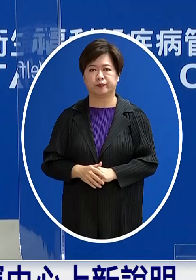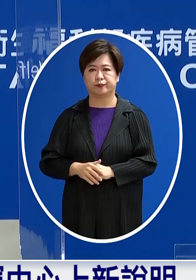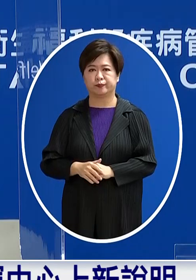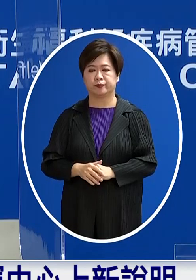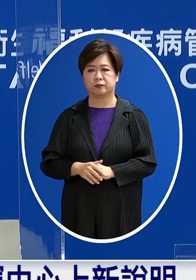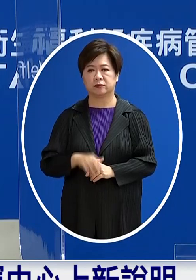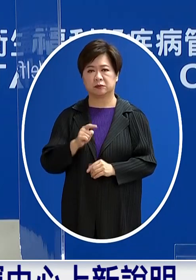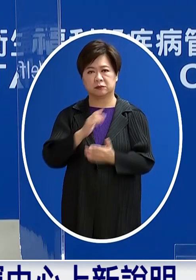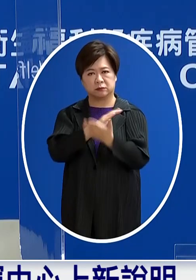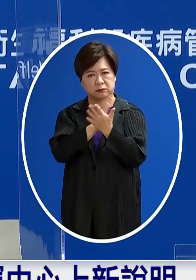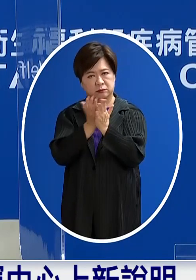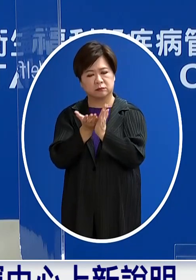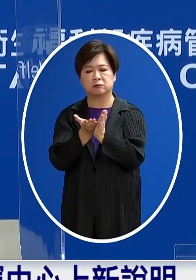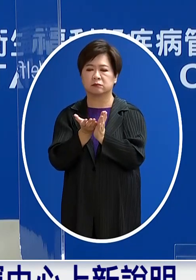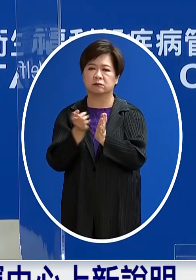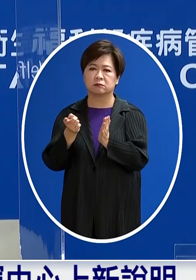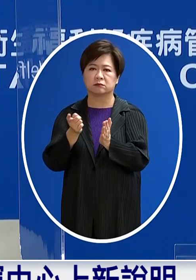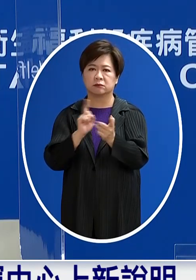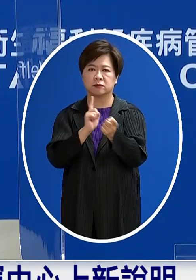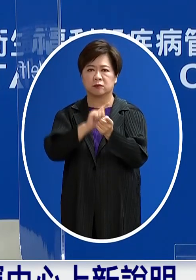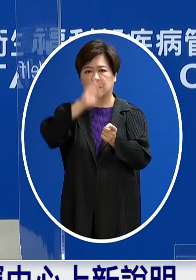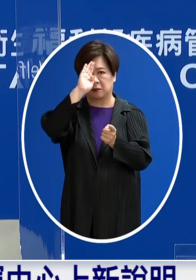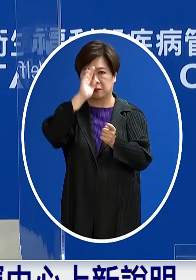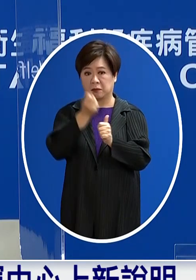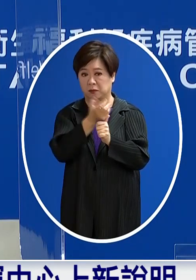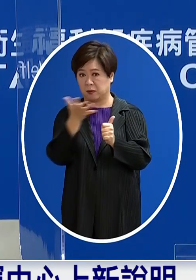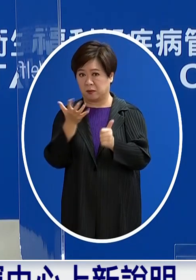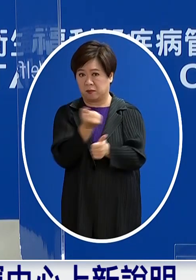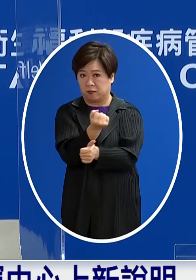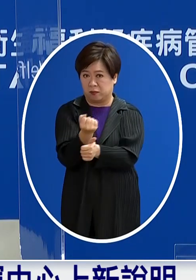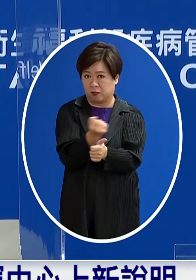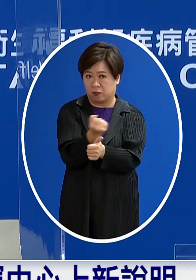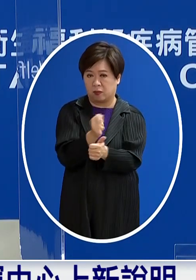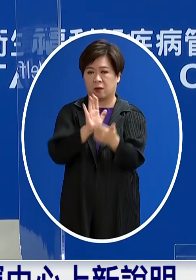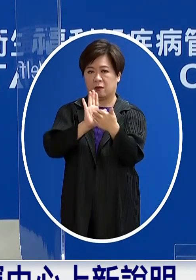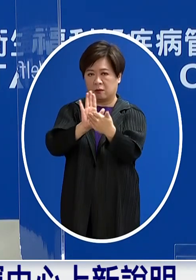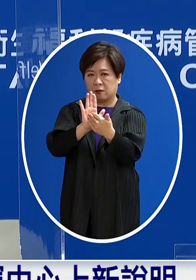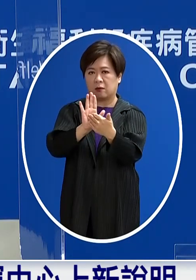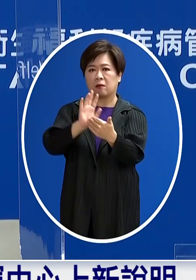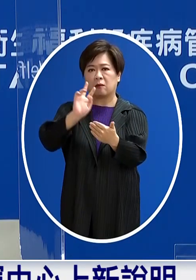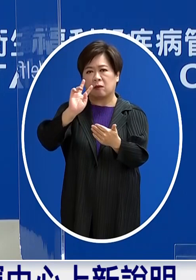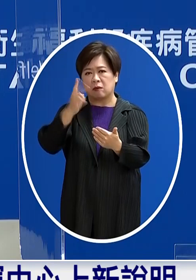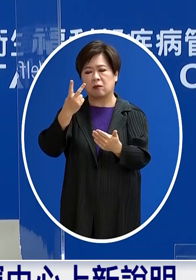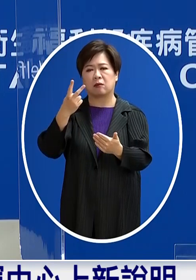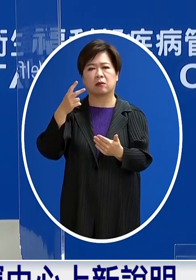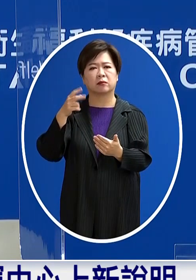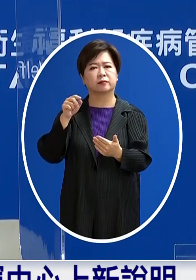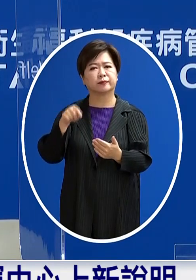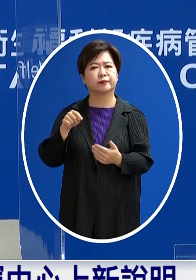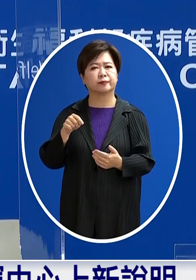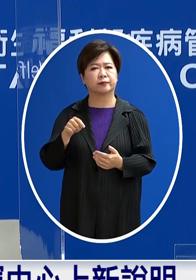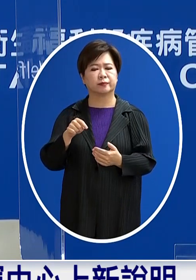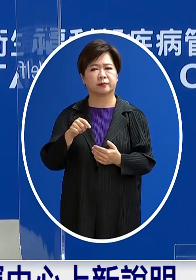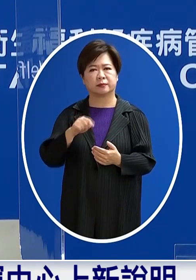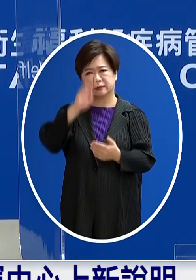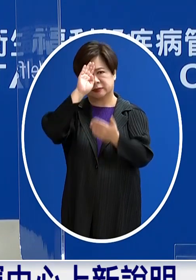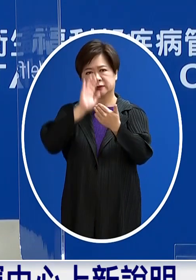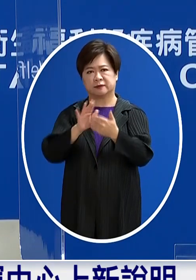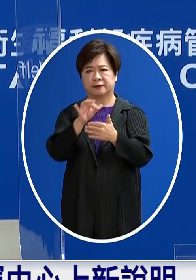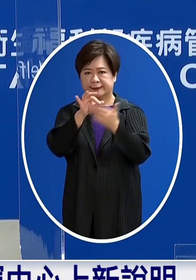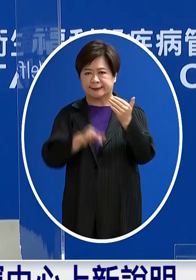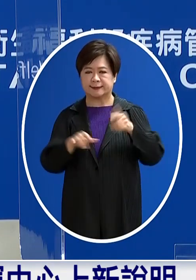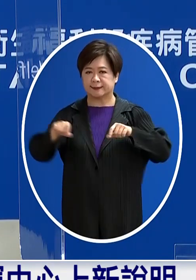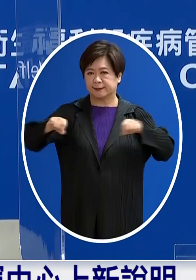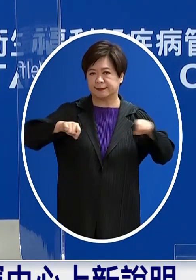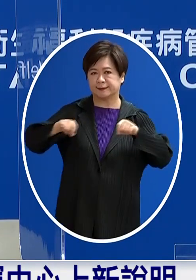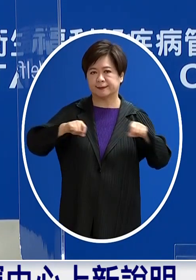指标都是足以提供我们对于疫情或是我们对于整体的这个防疫的措施跟